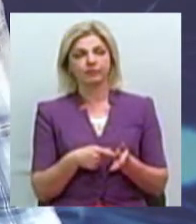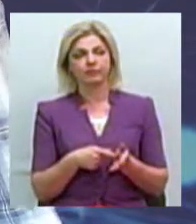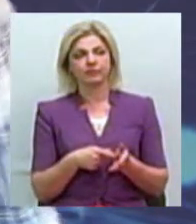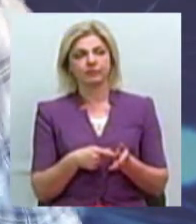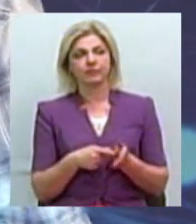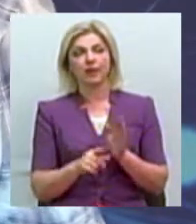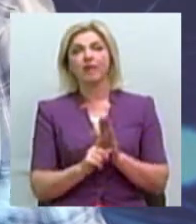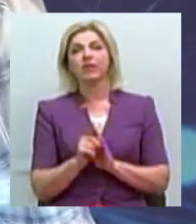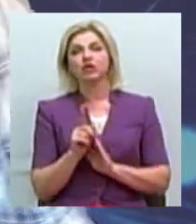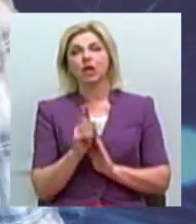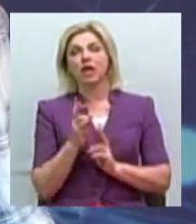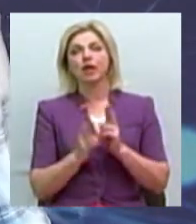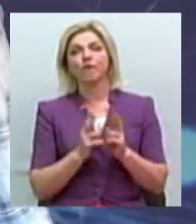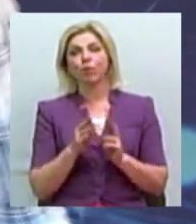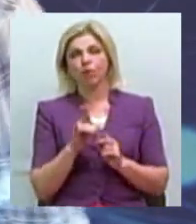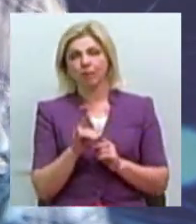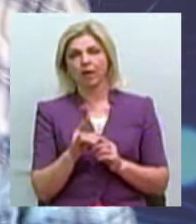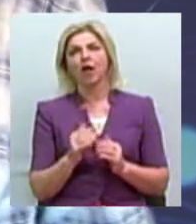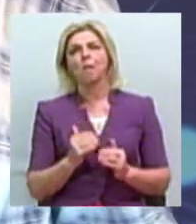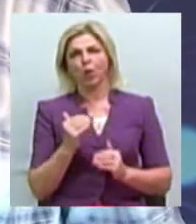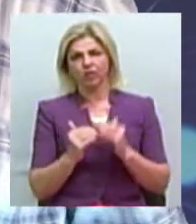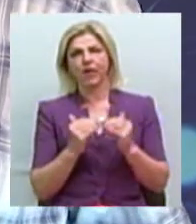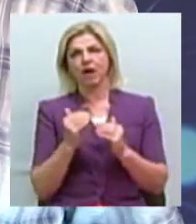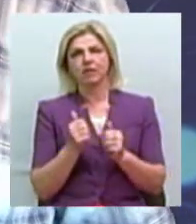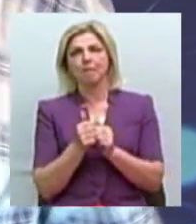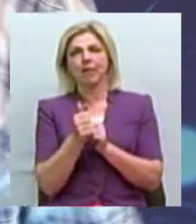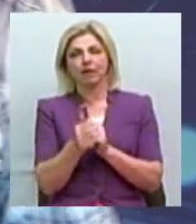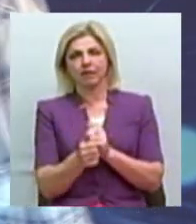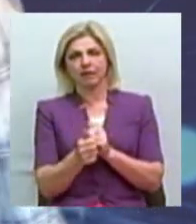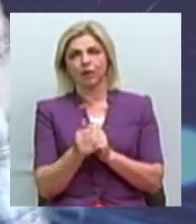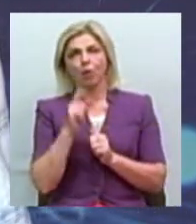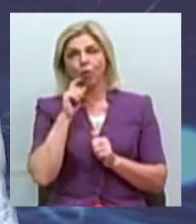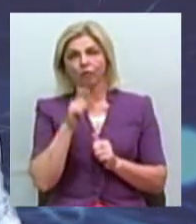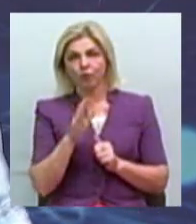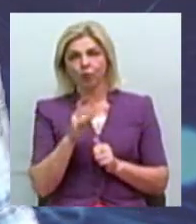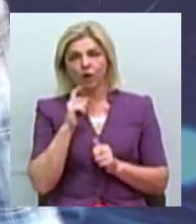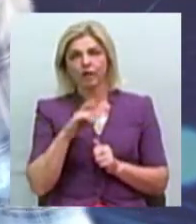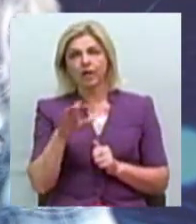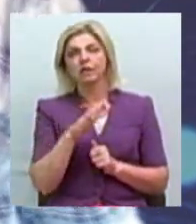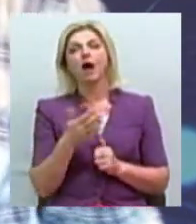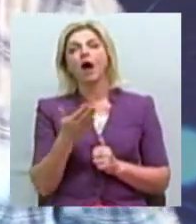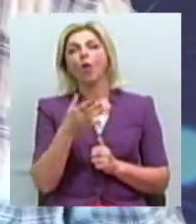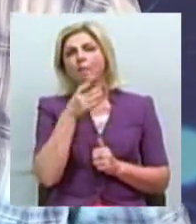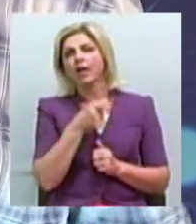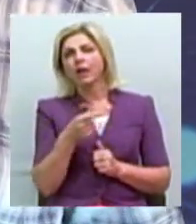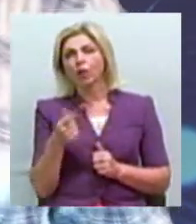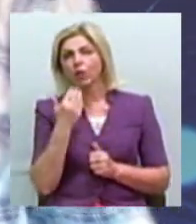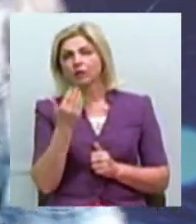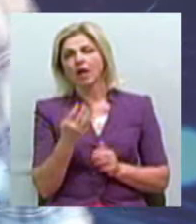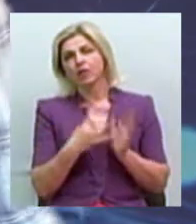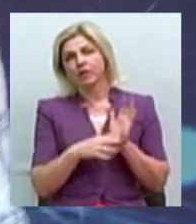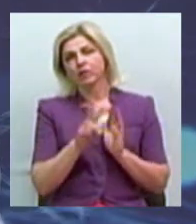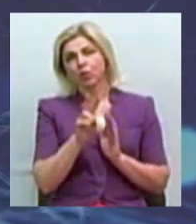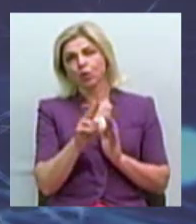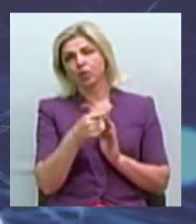в начале реформы продвигался впереди в Украине. Это який період? Это был 92-й,